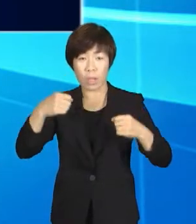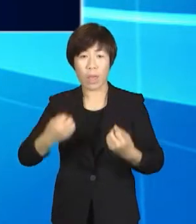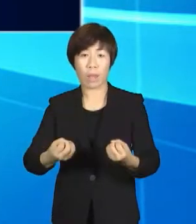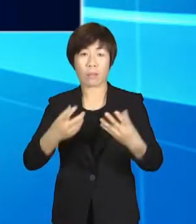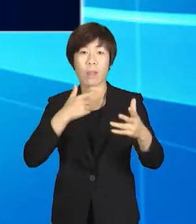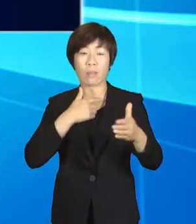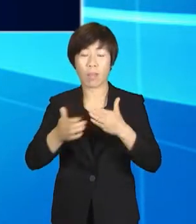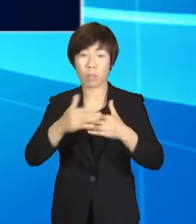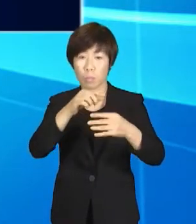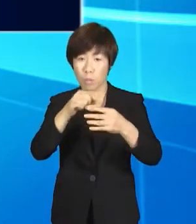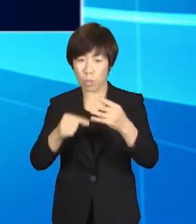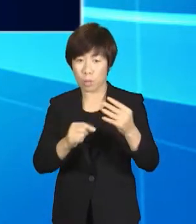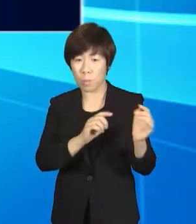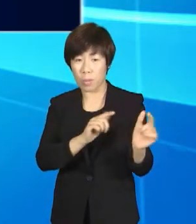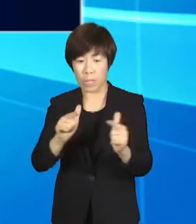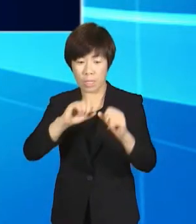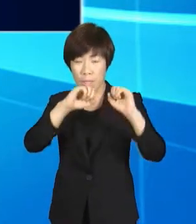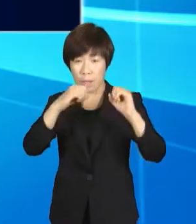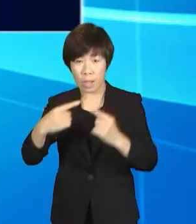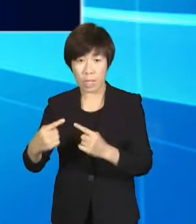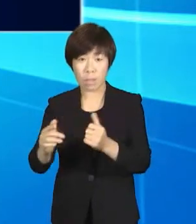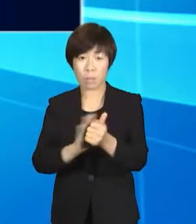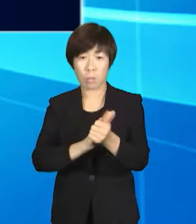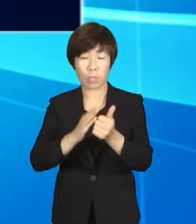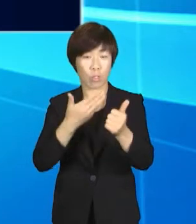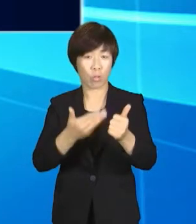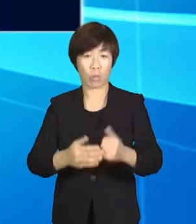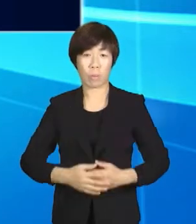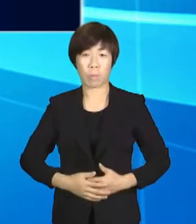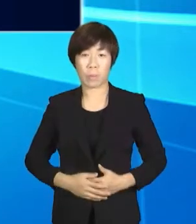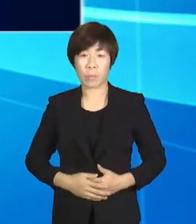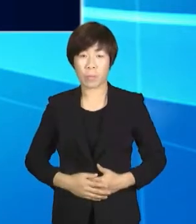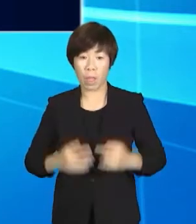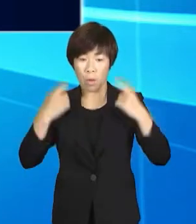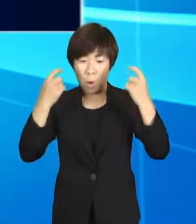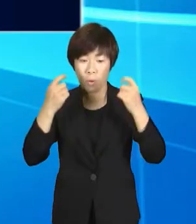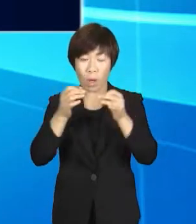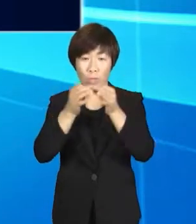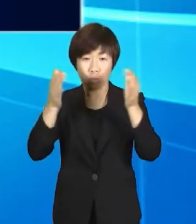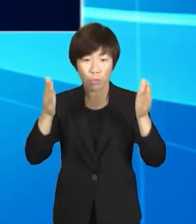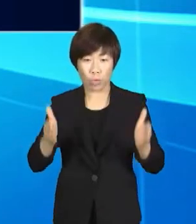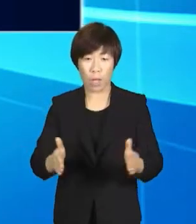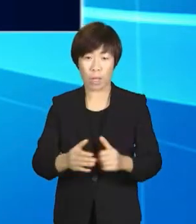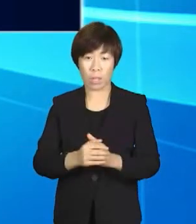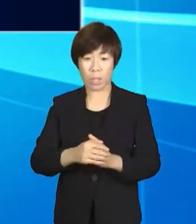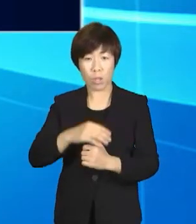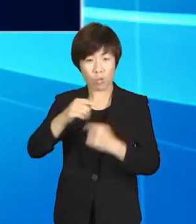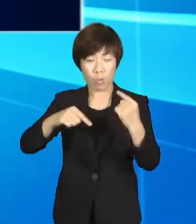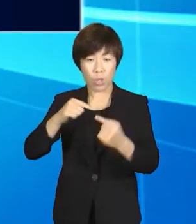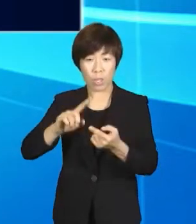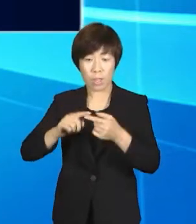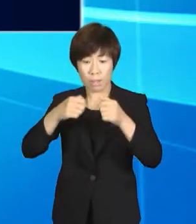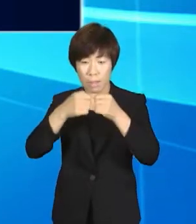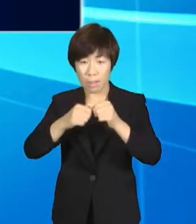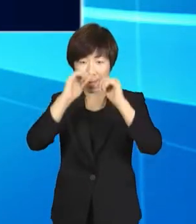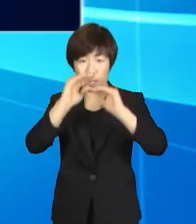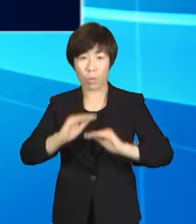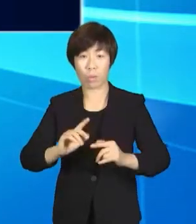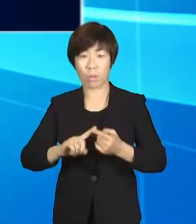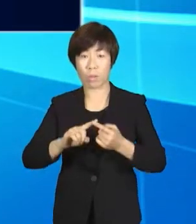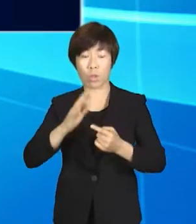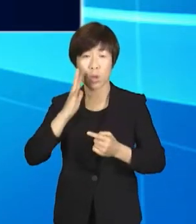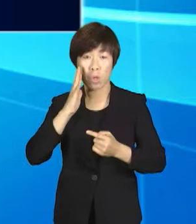공연과 행사, 체험 프로그램, 각종 할인 혜택 등을 제공합니다. 관광 주간 운영 행사에 대한 자세한